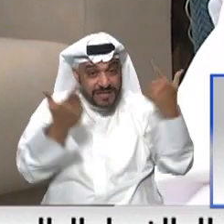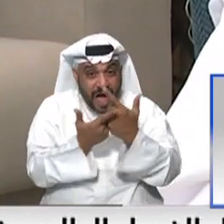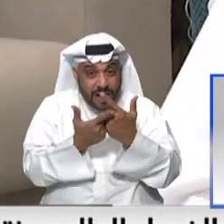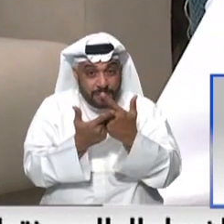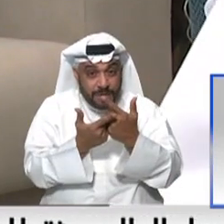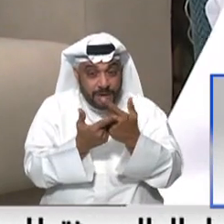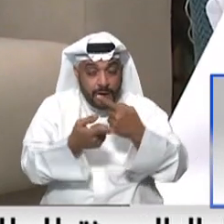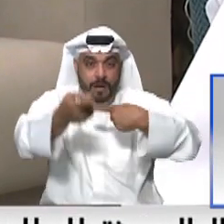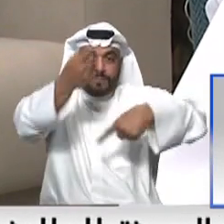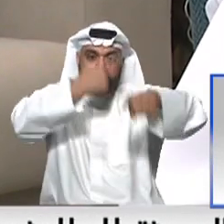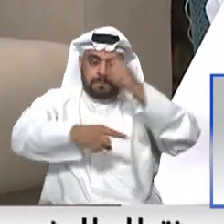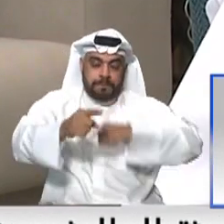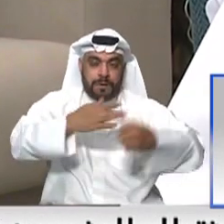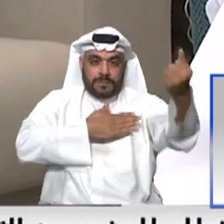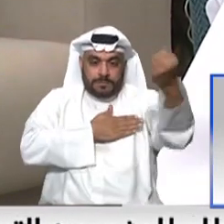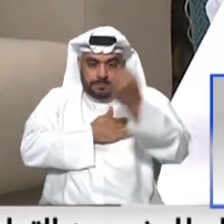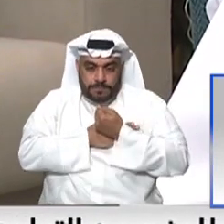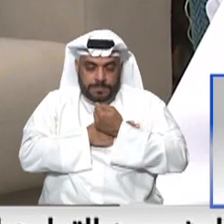خلطة الطحين